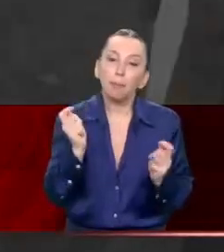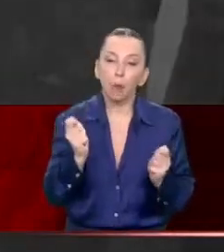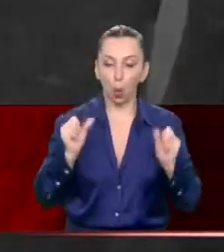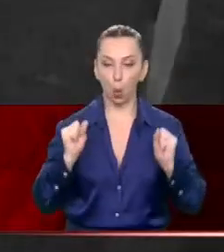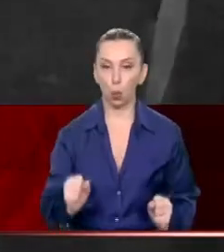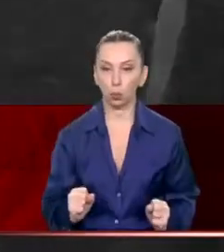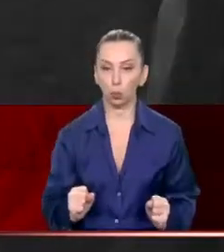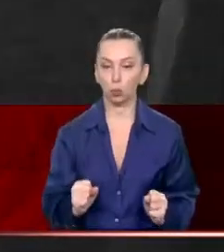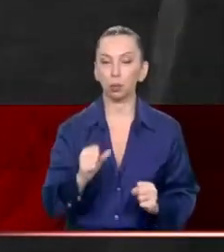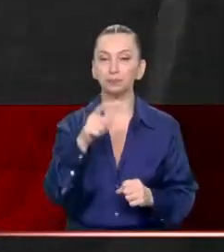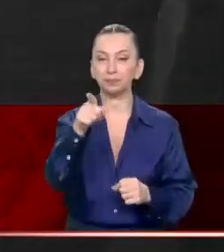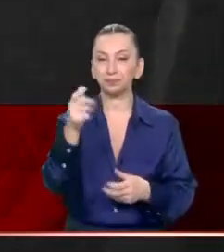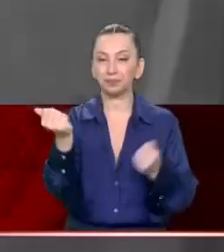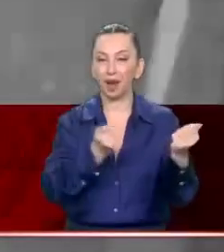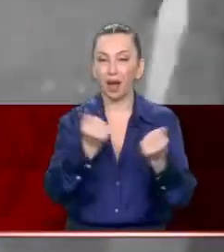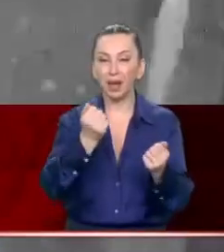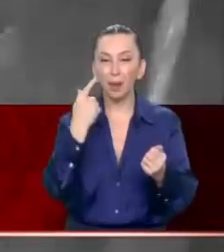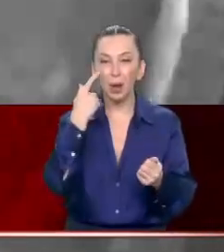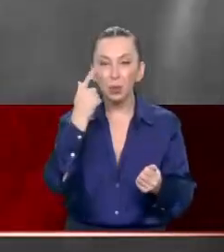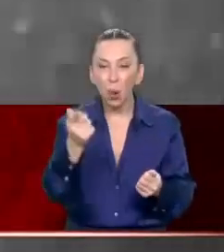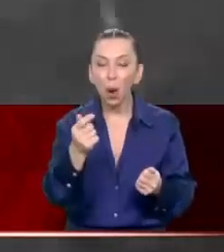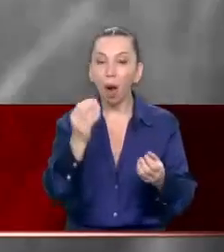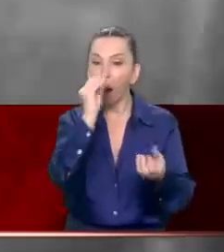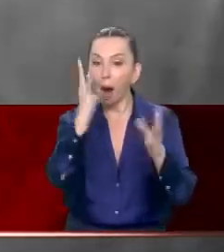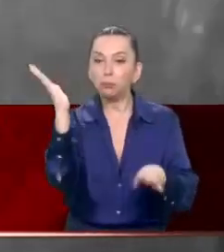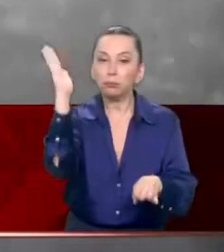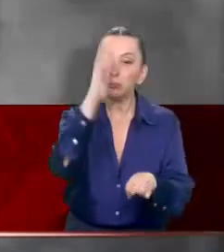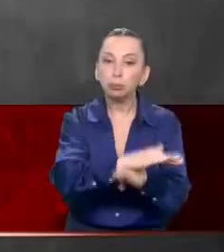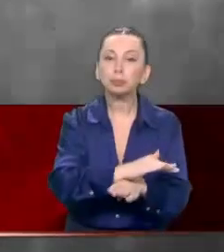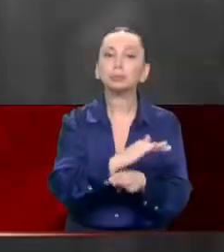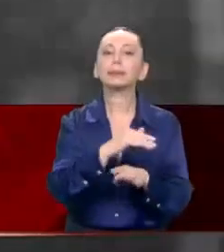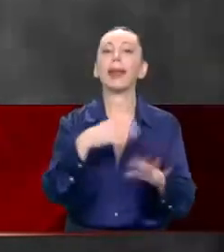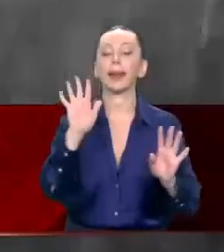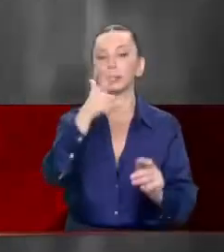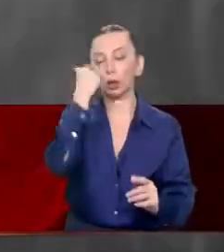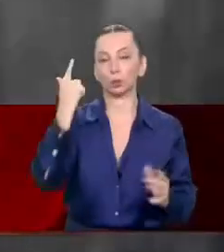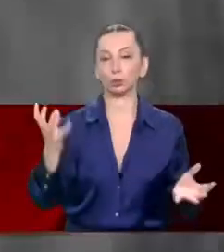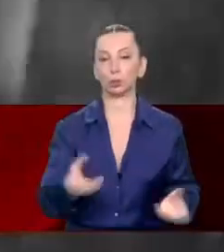Bir sürücü saniyelerle devrilen aracın altında kalmaktan kurtuldu.